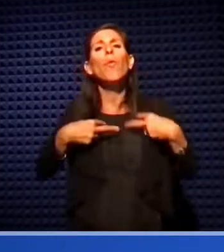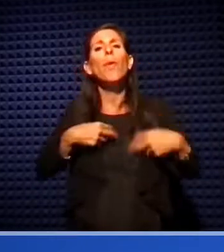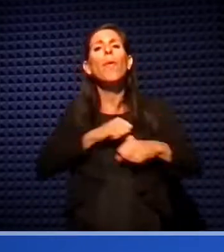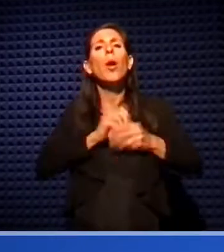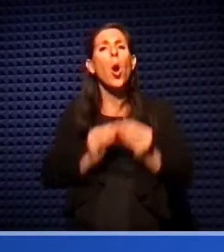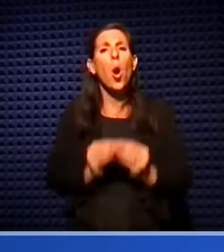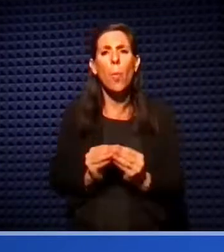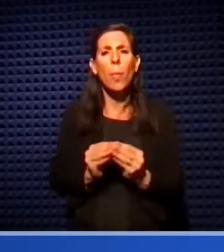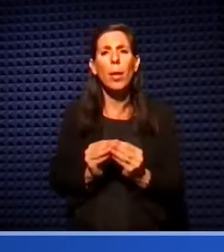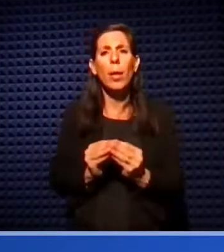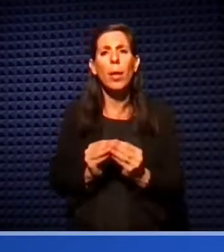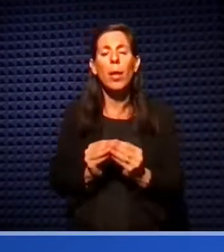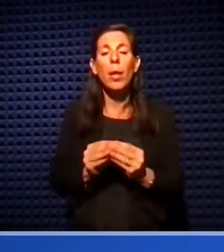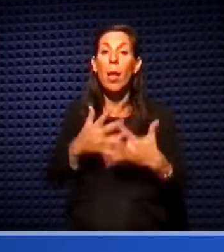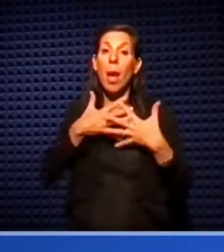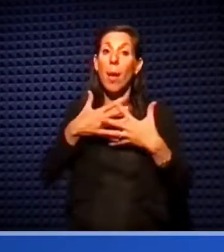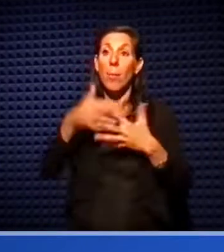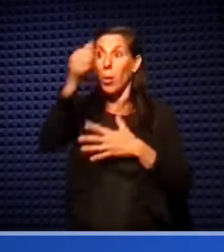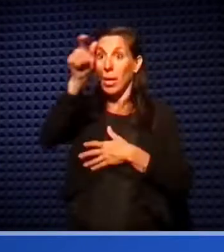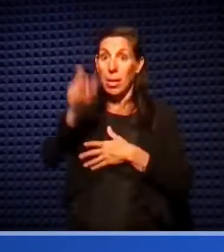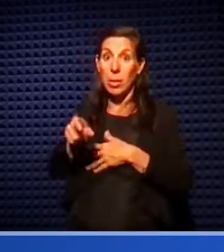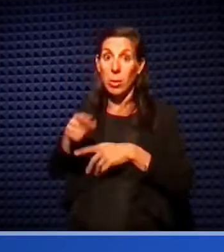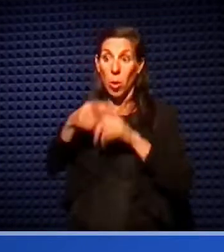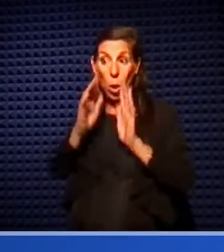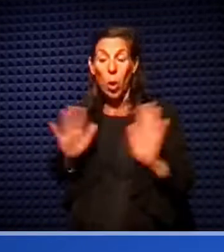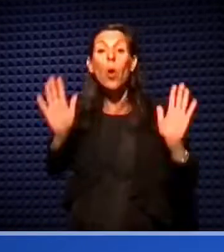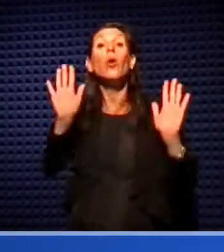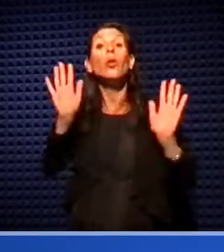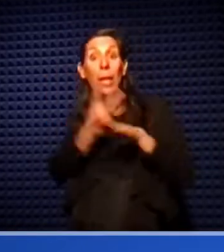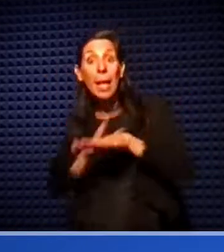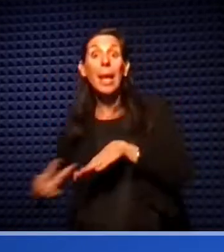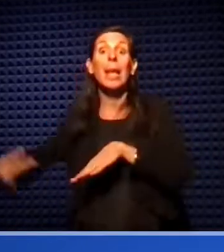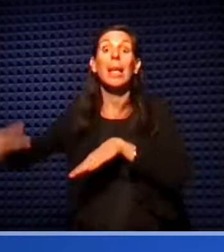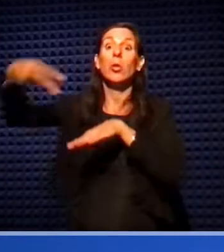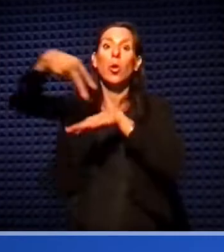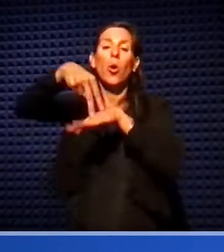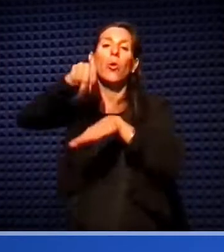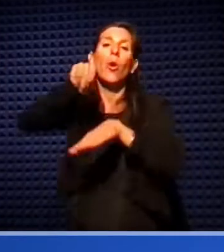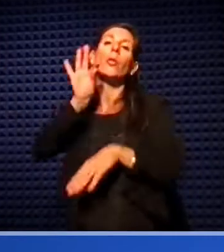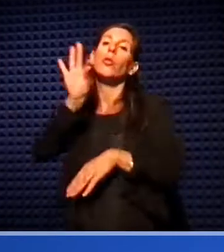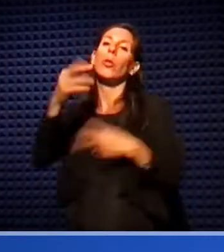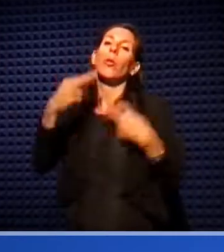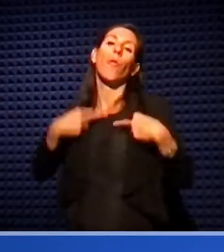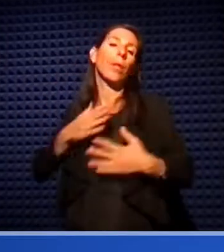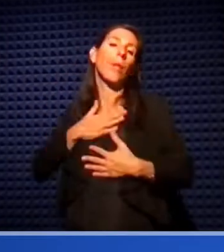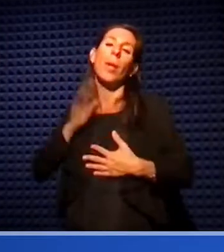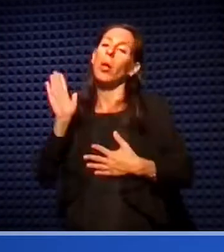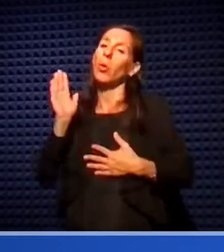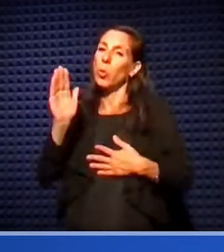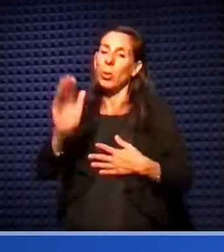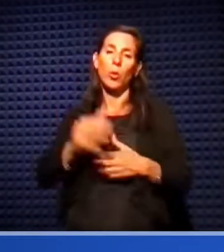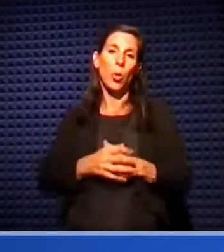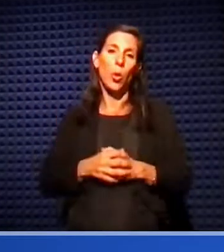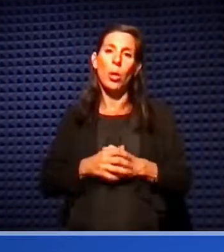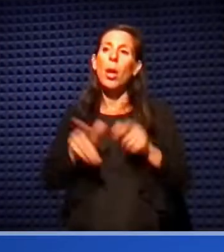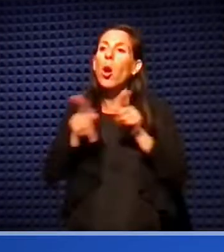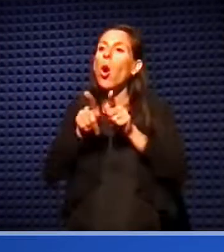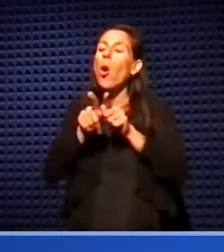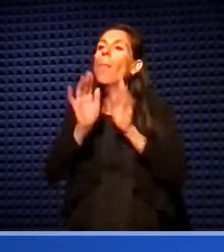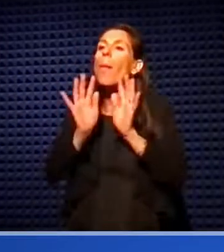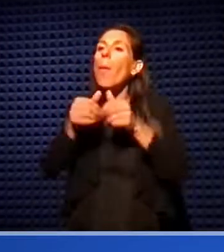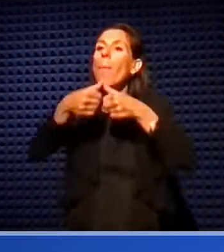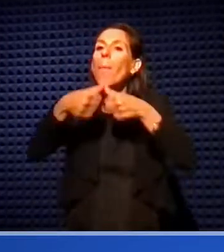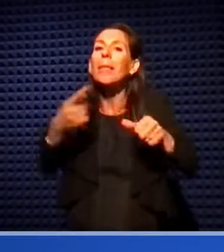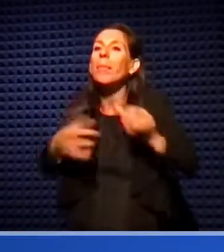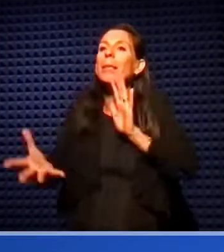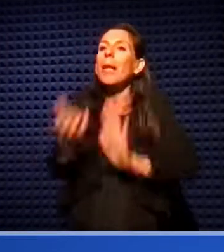لنا دحرق بعدو كوين خون سمعنا زقبر قزيو نقرات طبيعنا لنا ازو قصازي علات علات أب أفايت لبنا خوين